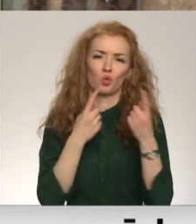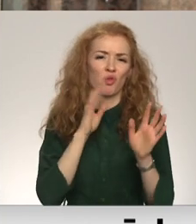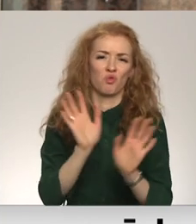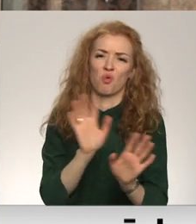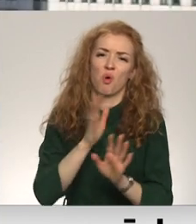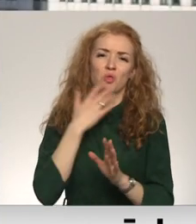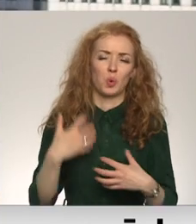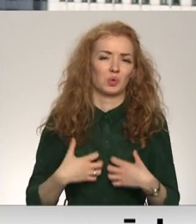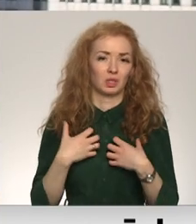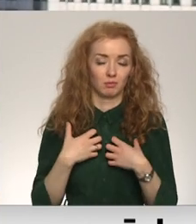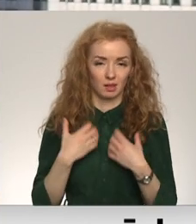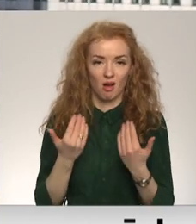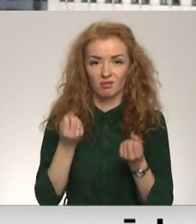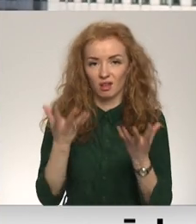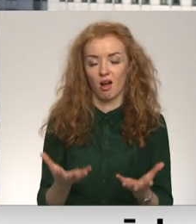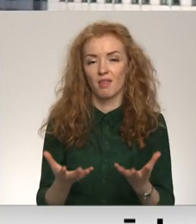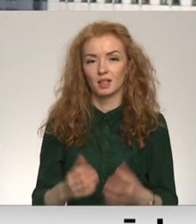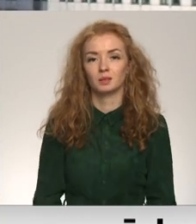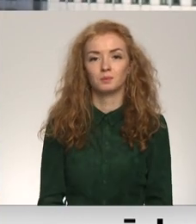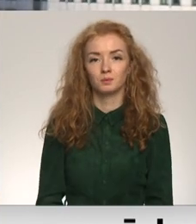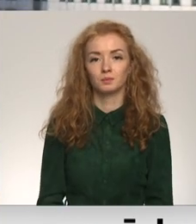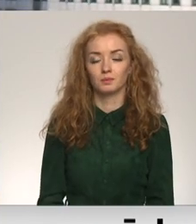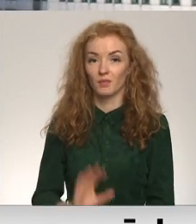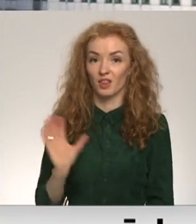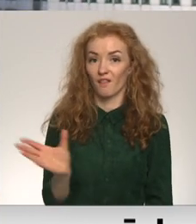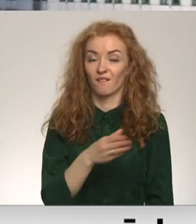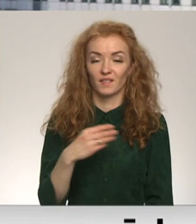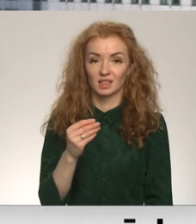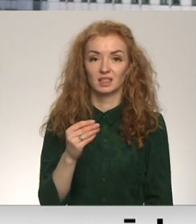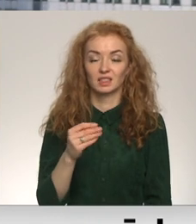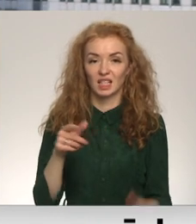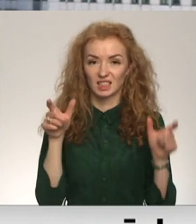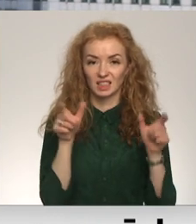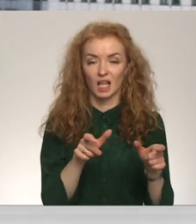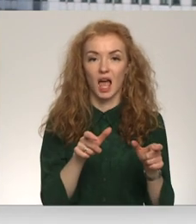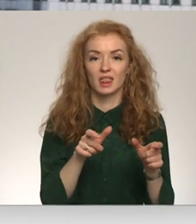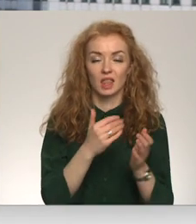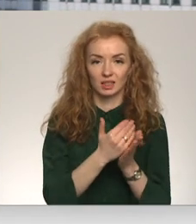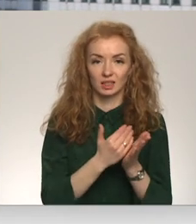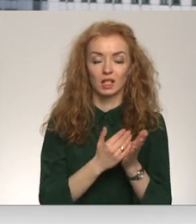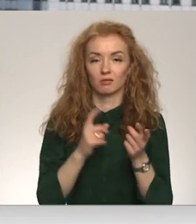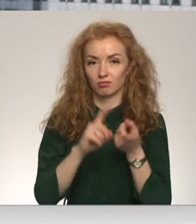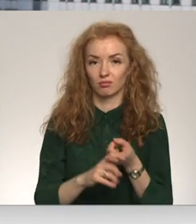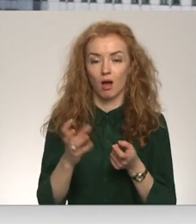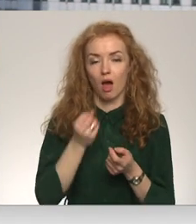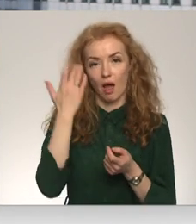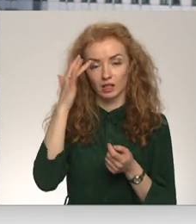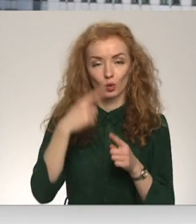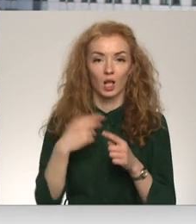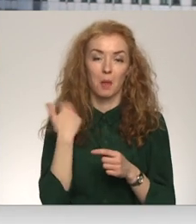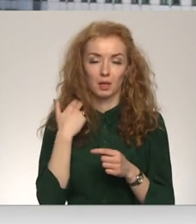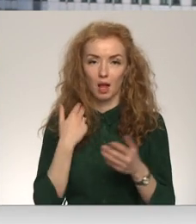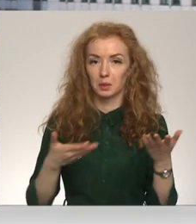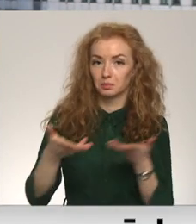toņos. Tātad visas sankcijas tiek koordinētas arī ar ASV un Lielbritāniju, bet jāteic, ka par